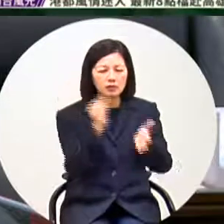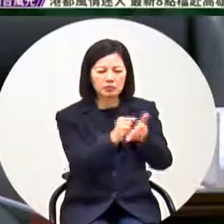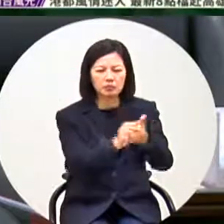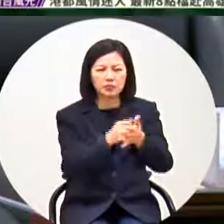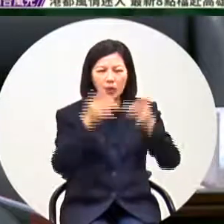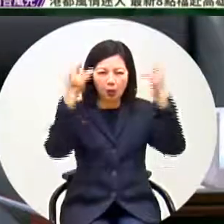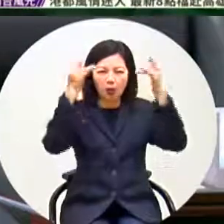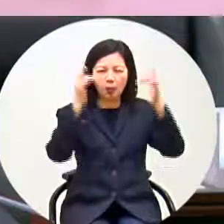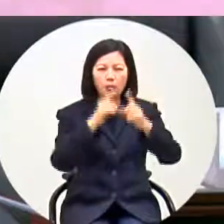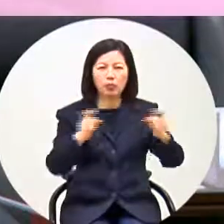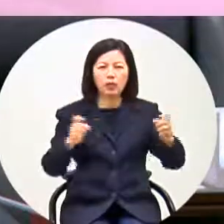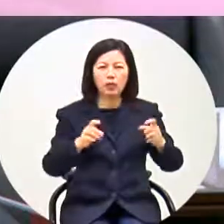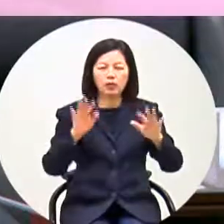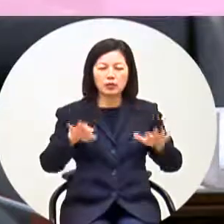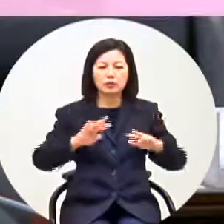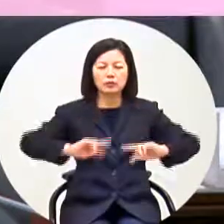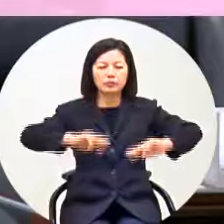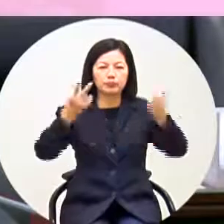点。